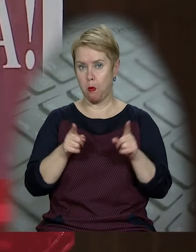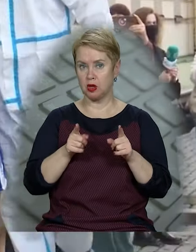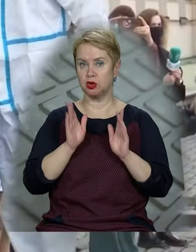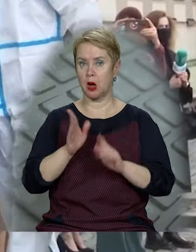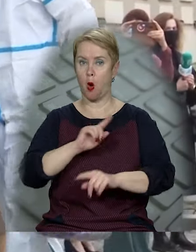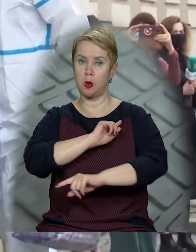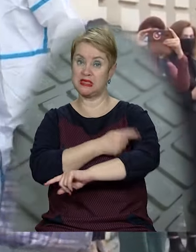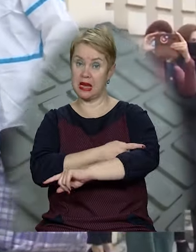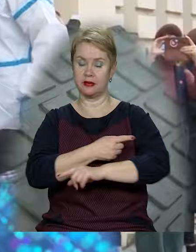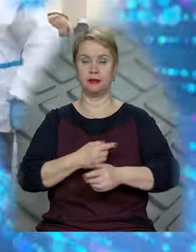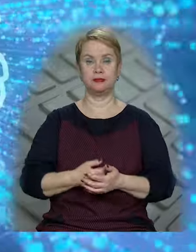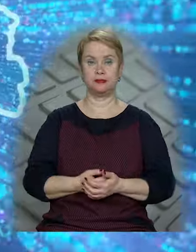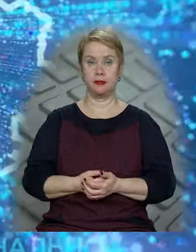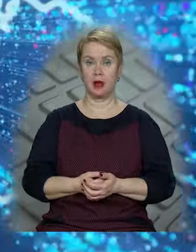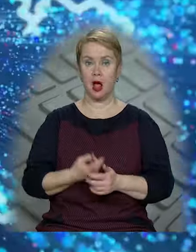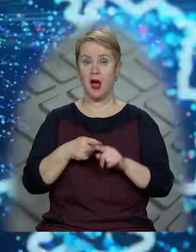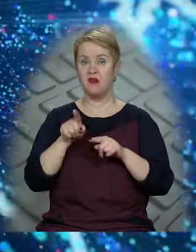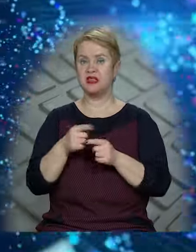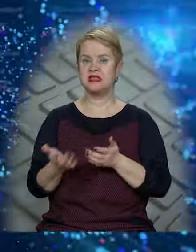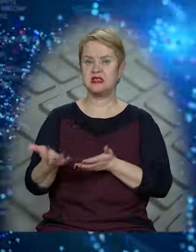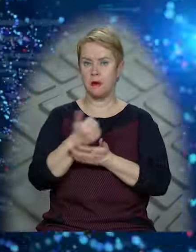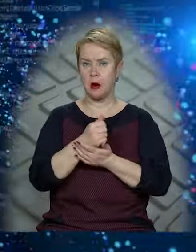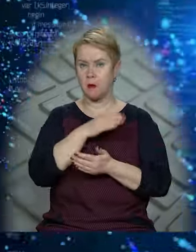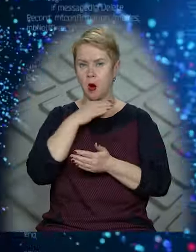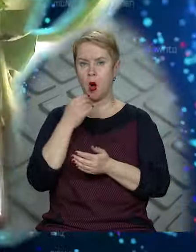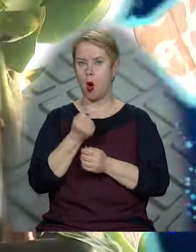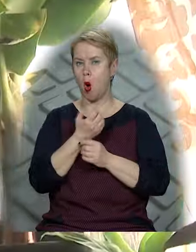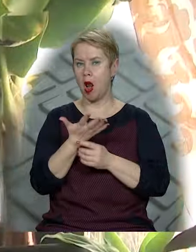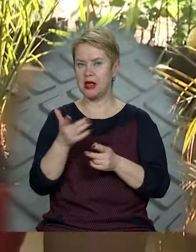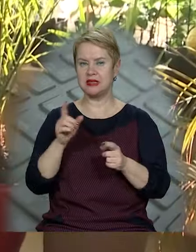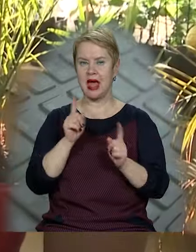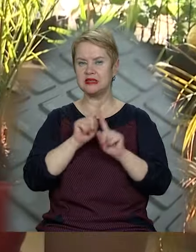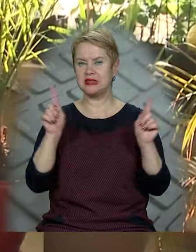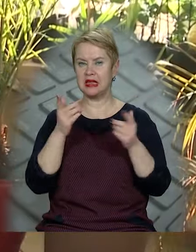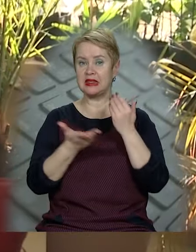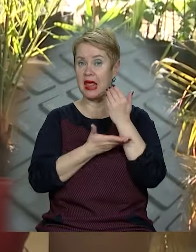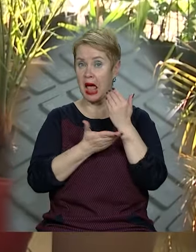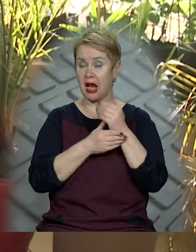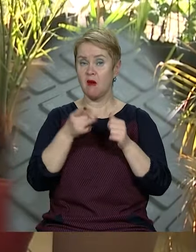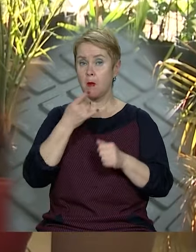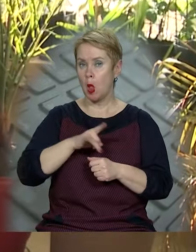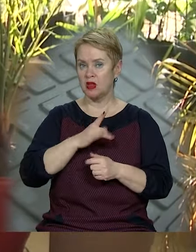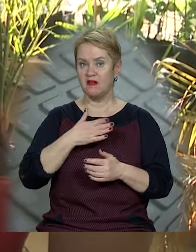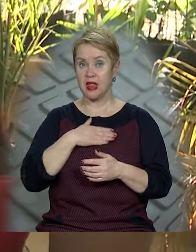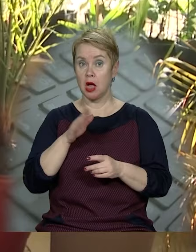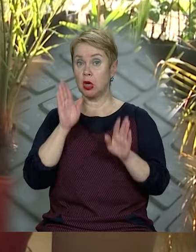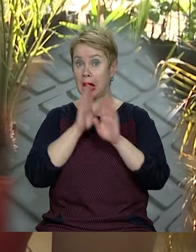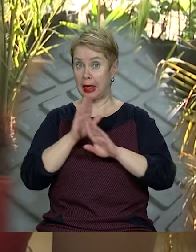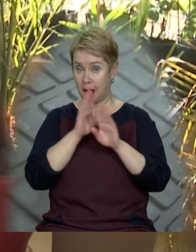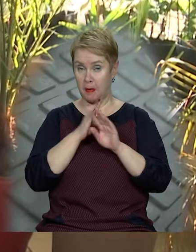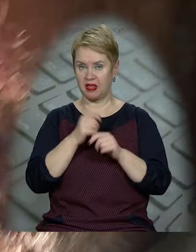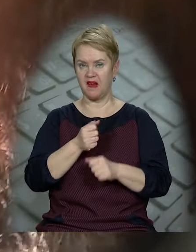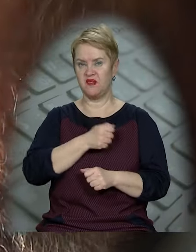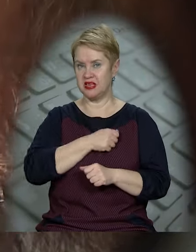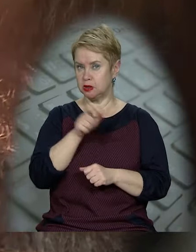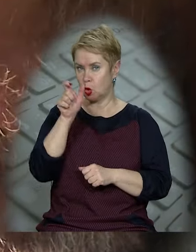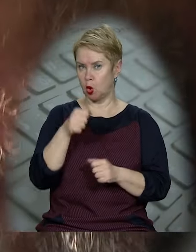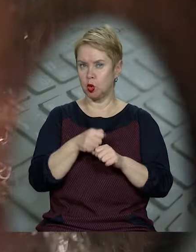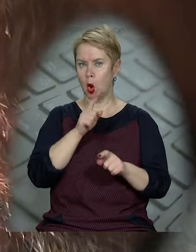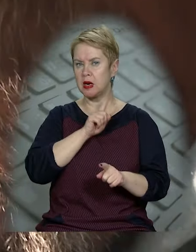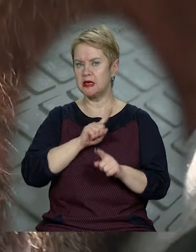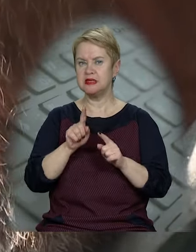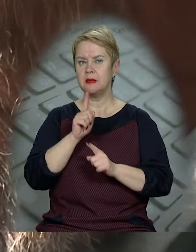лише посилять. Він зібрав чималу колекцію екзотичних дерев, які ще й плодоносять у нашому кліматі. Військовий